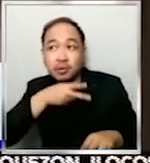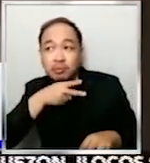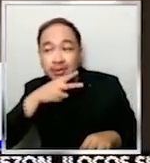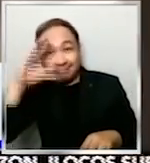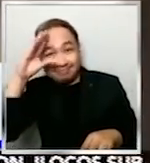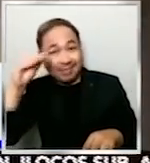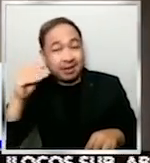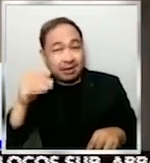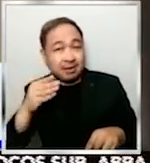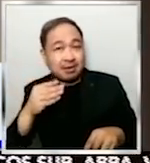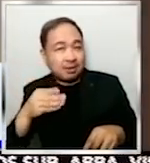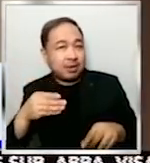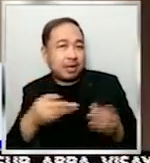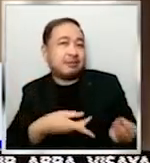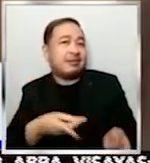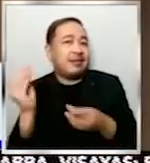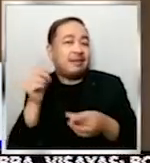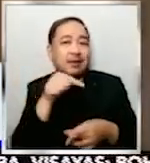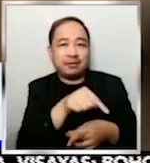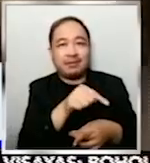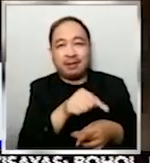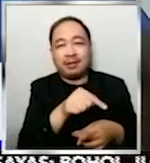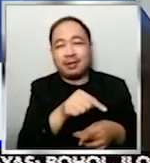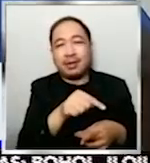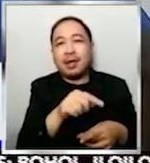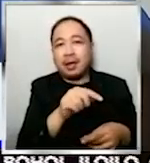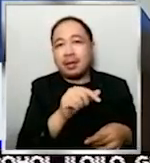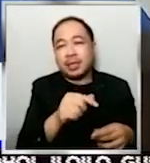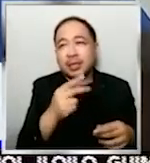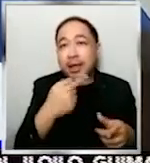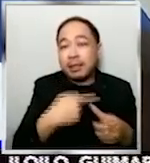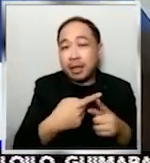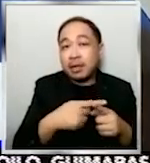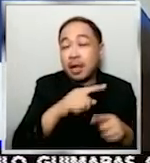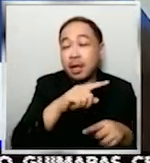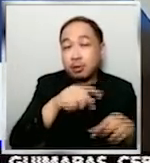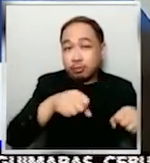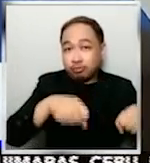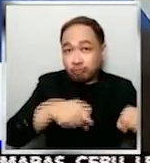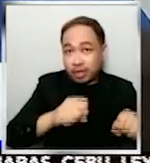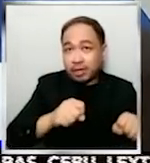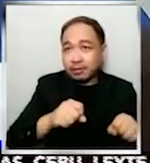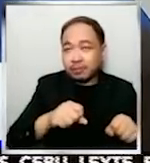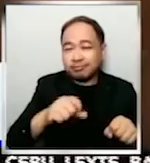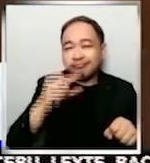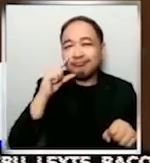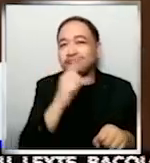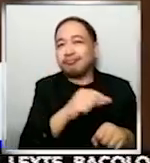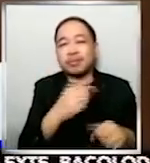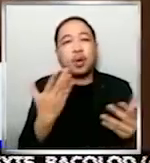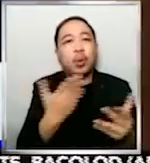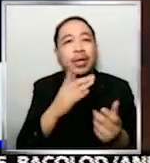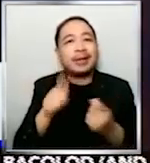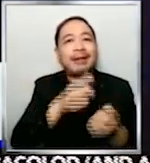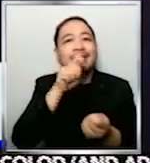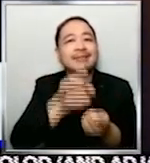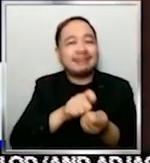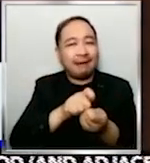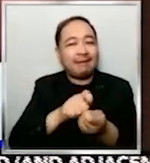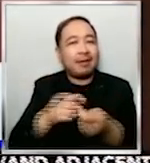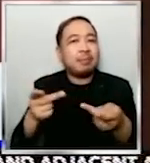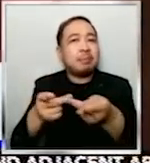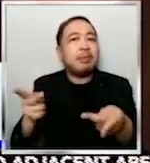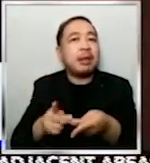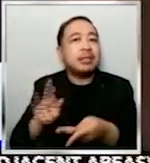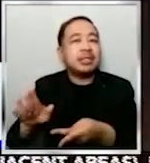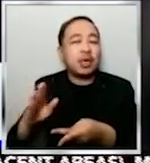dinala na namin sa tinuro kami sa mismong bahay niya. Pinadeliver po para hindi siya matuntun. Pero hindi agad-agad na-arrest